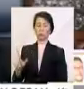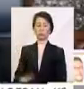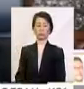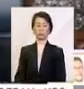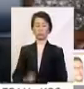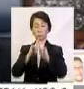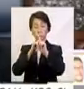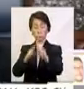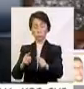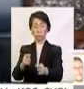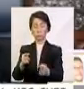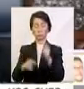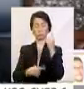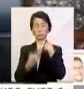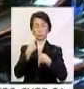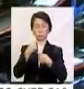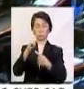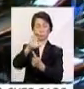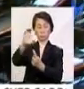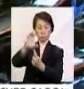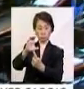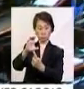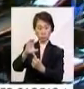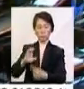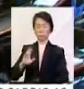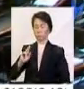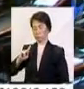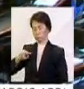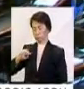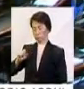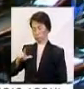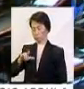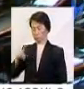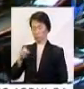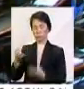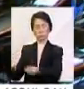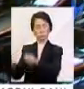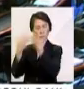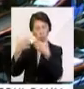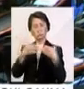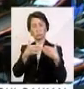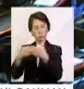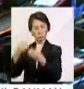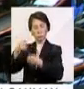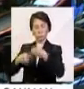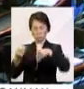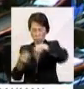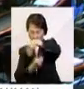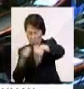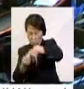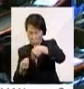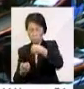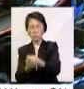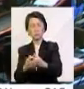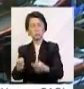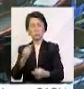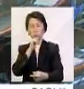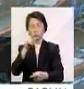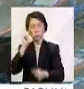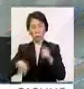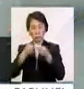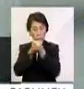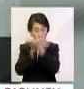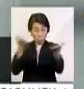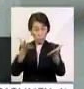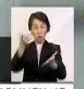Menjawab soalan Ahli Parlimen Ceras Tan Kok Wai, Khalid turut memaklumkan maklumat lebih lanjut berkenaan transaksi tersebut tidak dapat